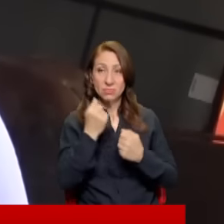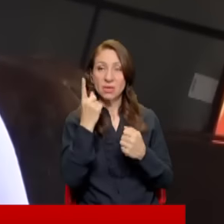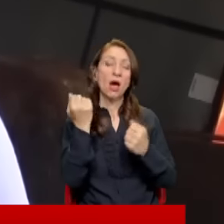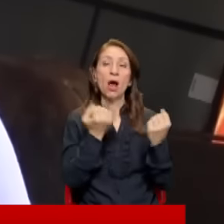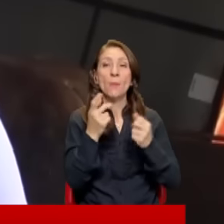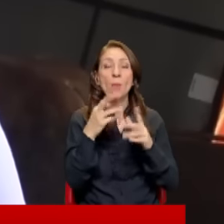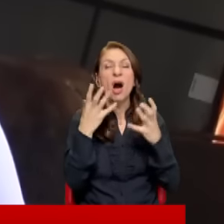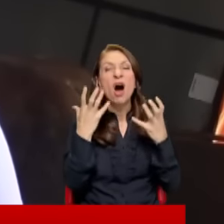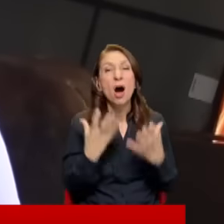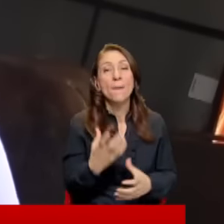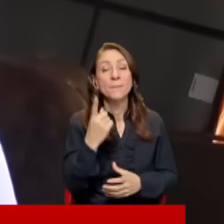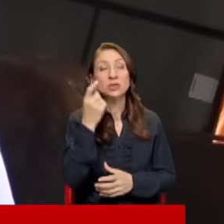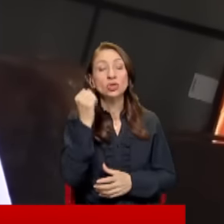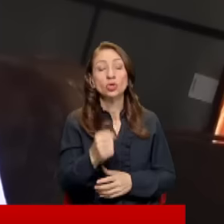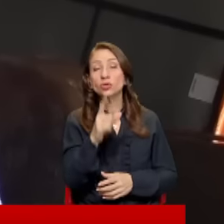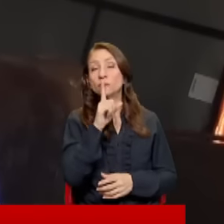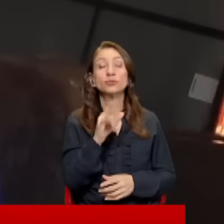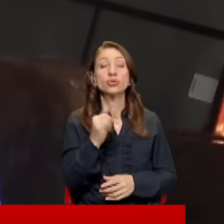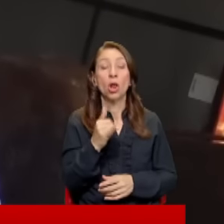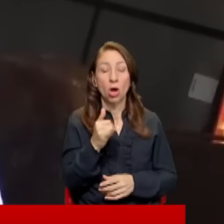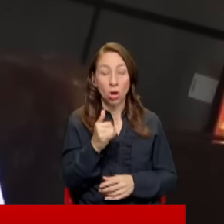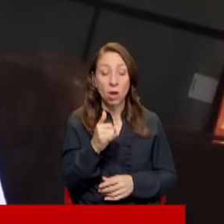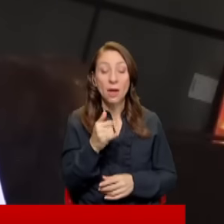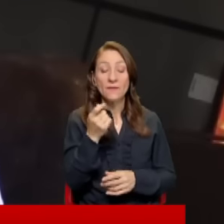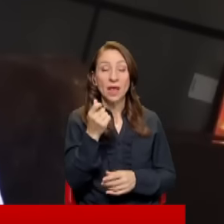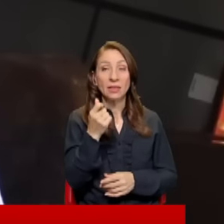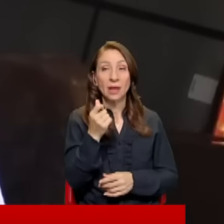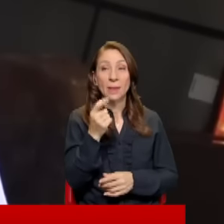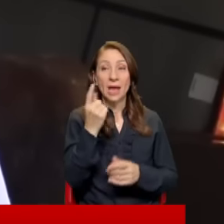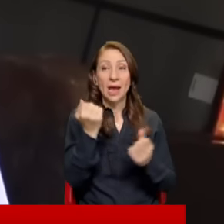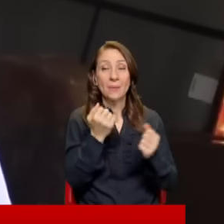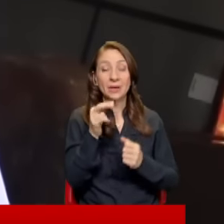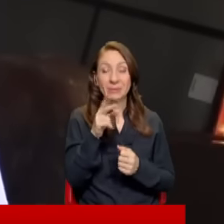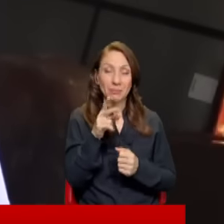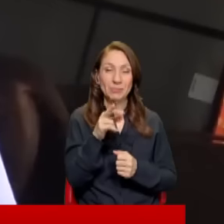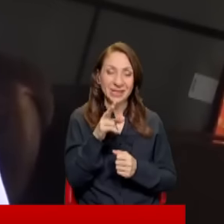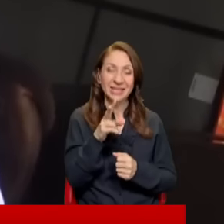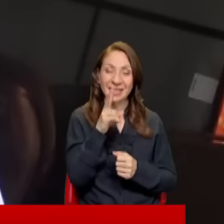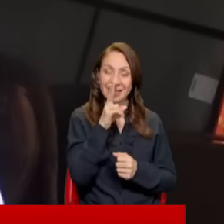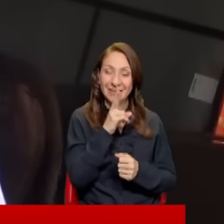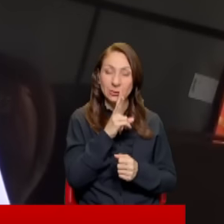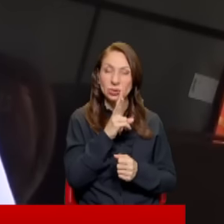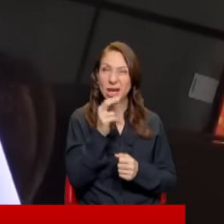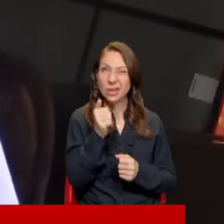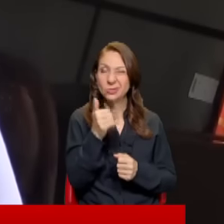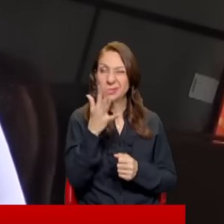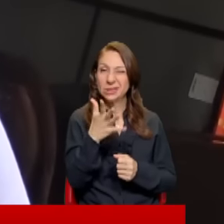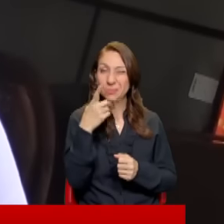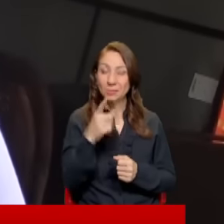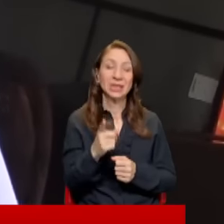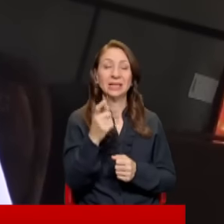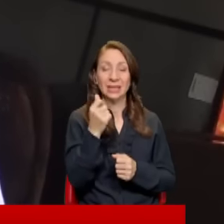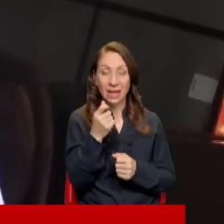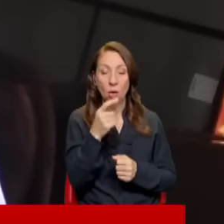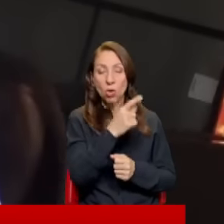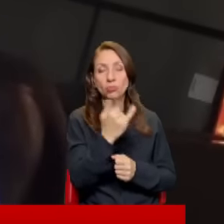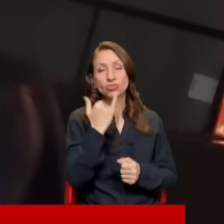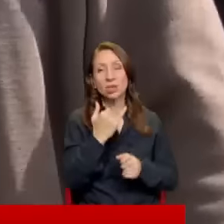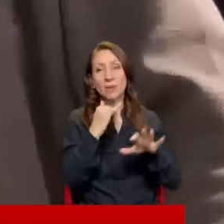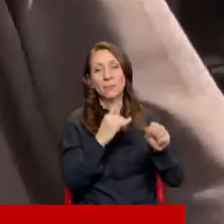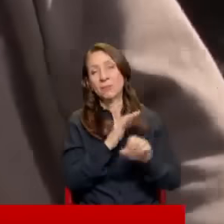ağırlığın kadar var 1 ton 100 kilo e fiyatı da bir araba kadar var yani 265.000 onu